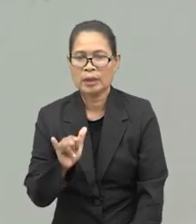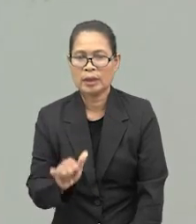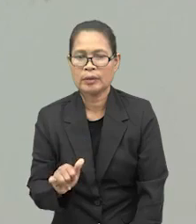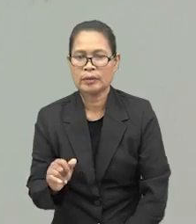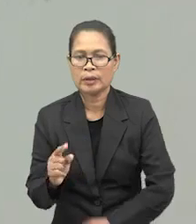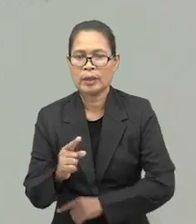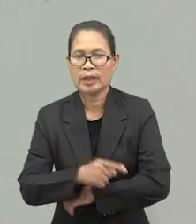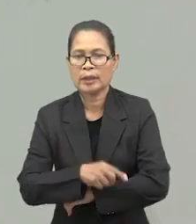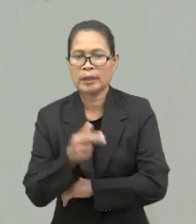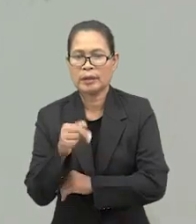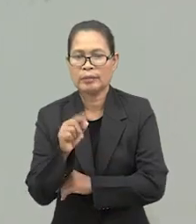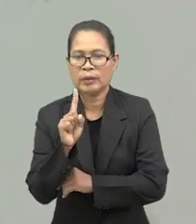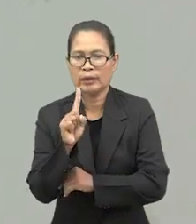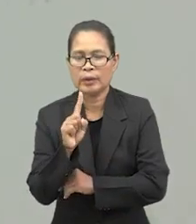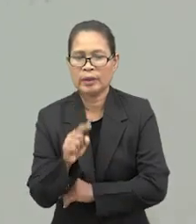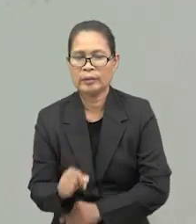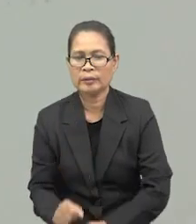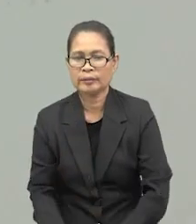lâu ngay tìm mùi